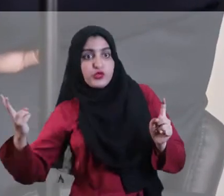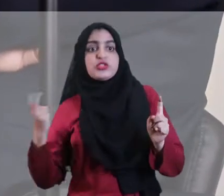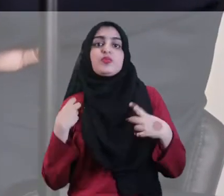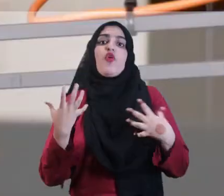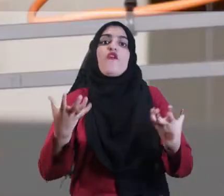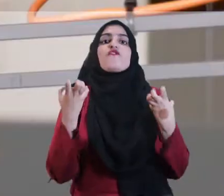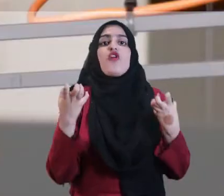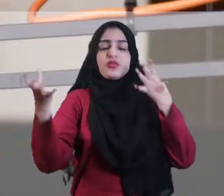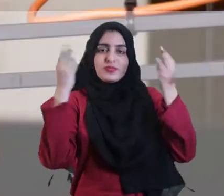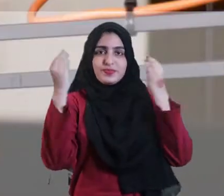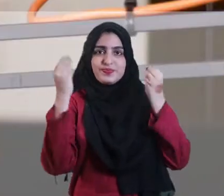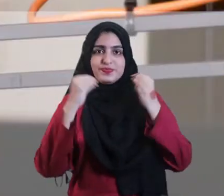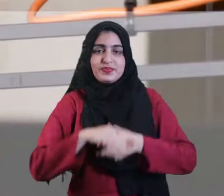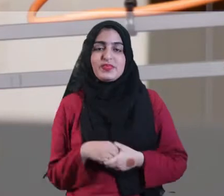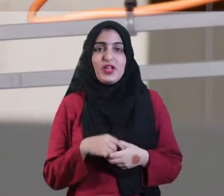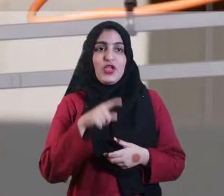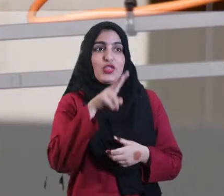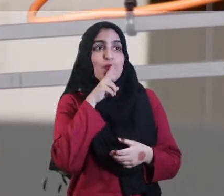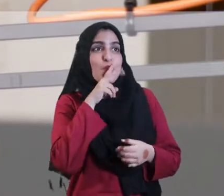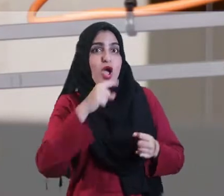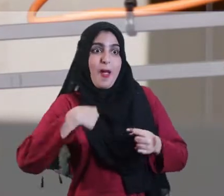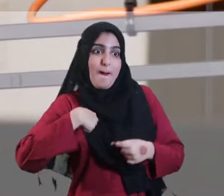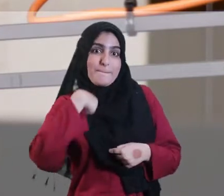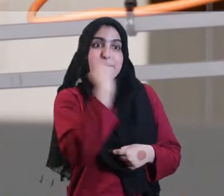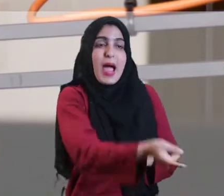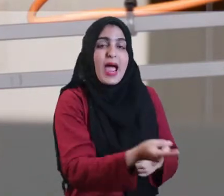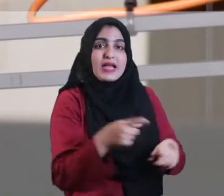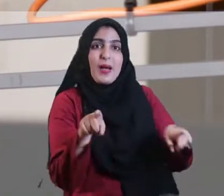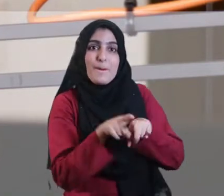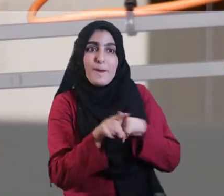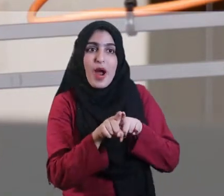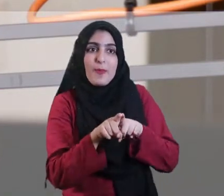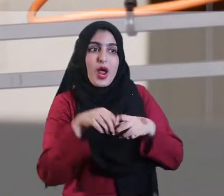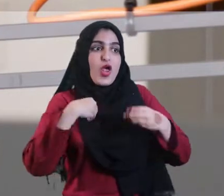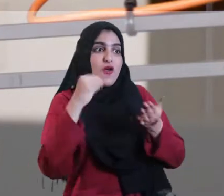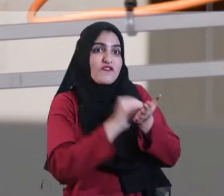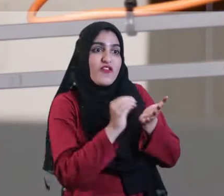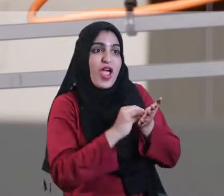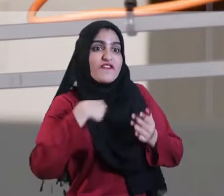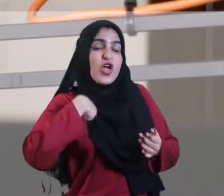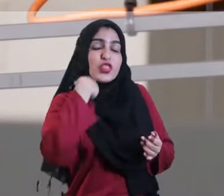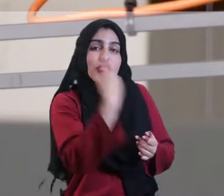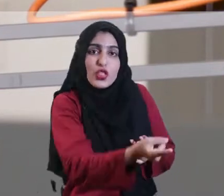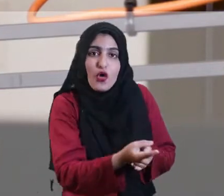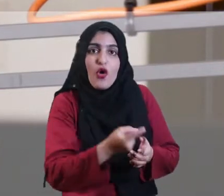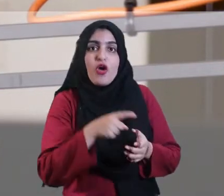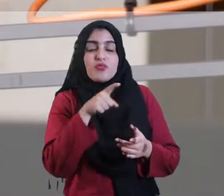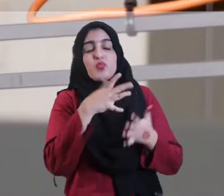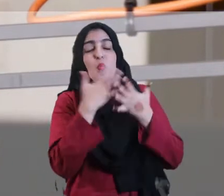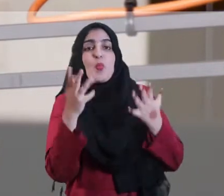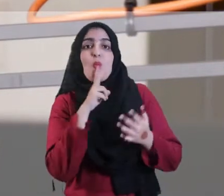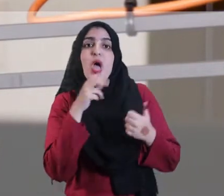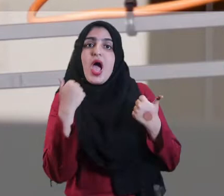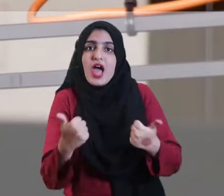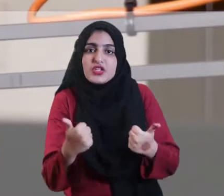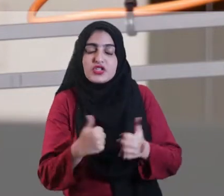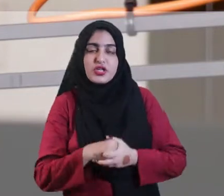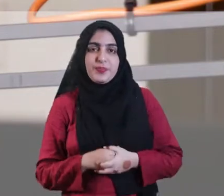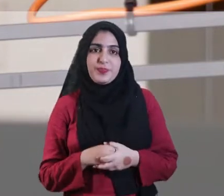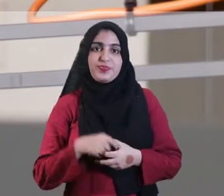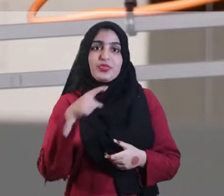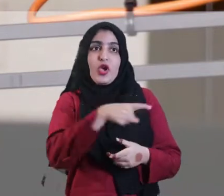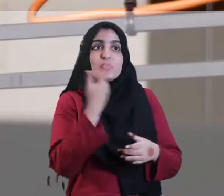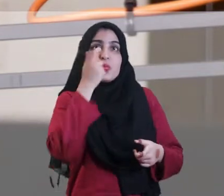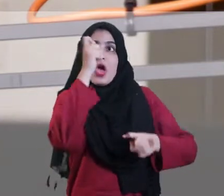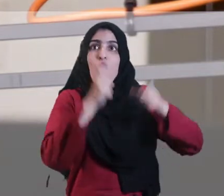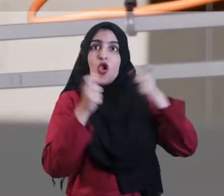माय लाइफ इज द गिवर बैटरी सवेर सीक्रेट यू ऑलवेज इन वर्ल्ड इंडस्ट्री वीडियो वकील समरादित्य एंड ऑलवेज